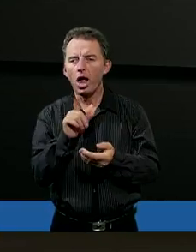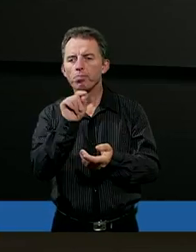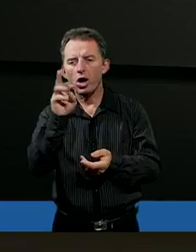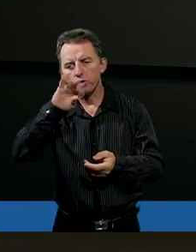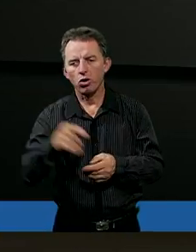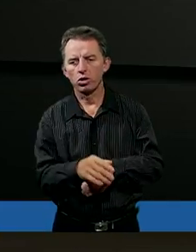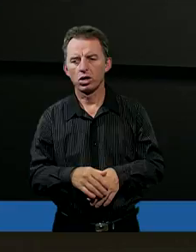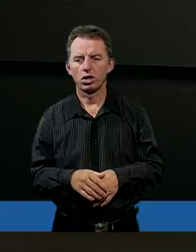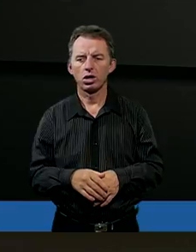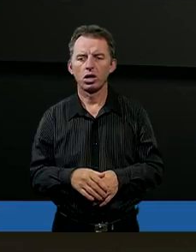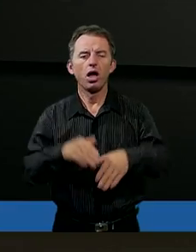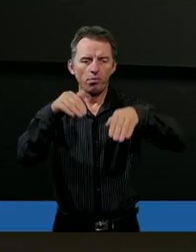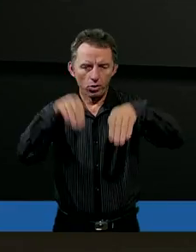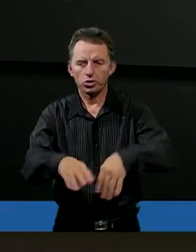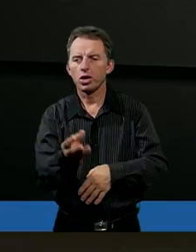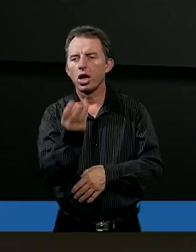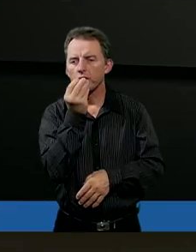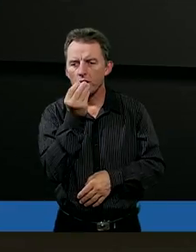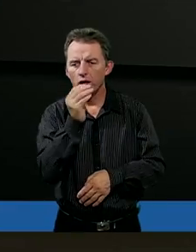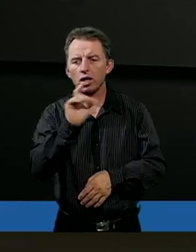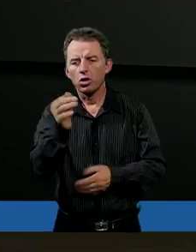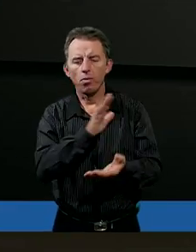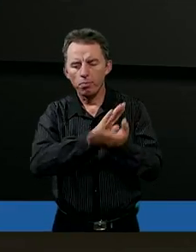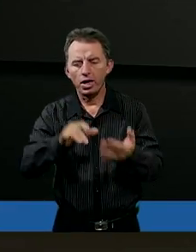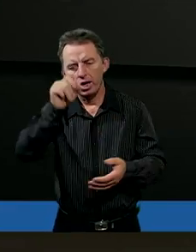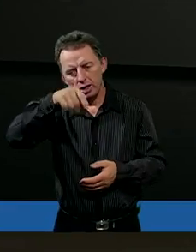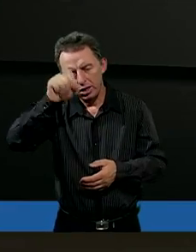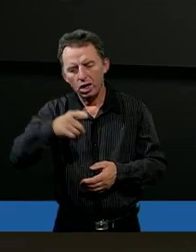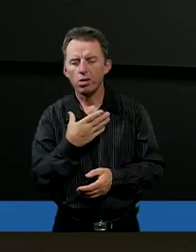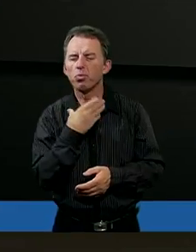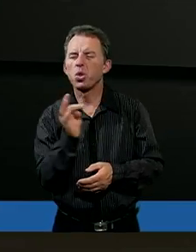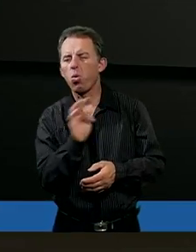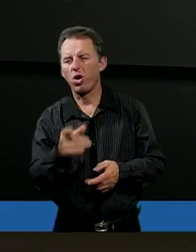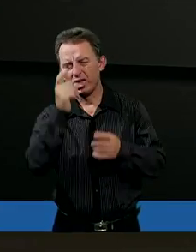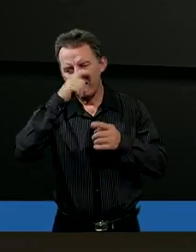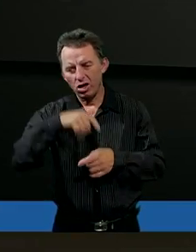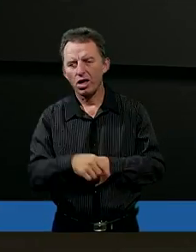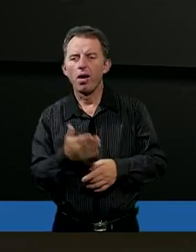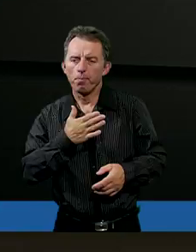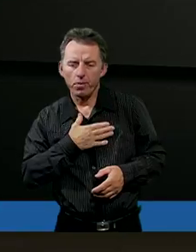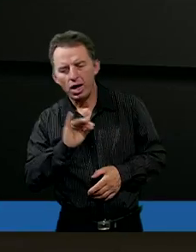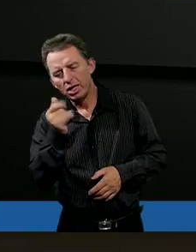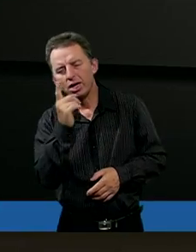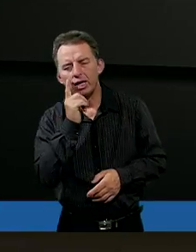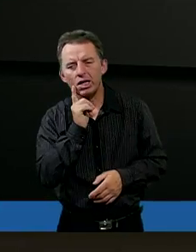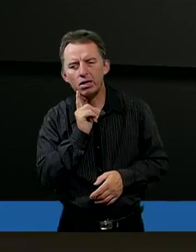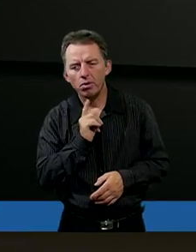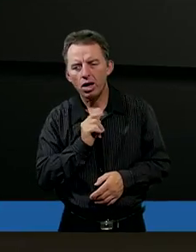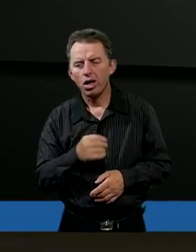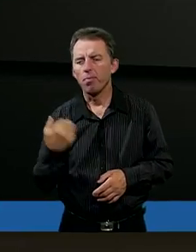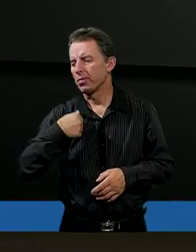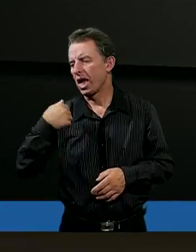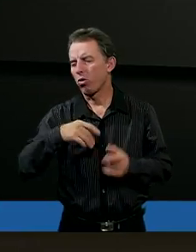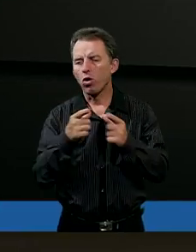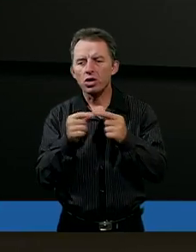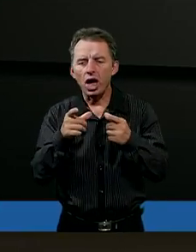paszę? Czy można jeść, co jest bez soli i mdłe? Albo czy ma jakiś smak białko jaja?